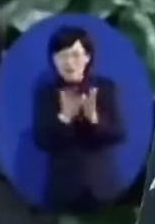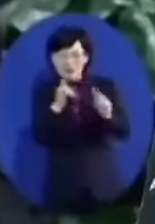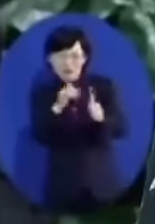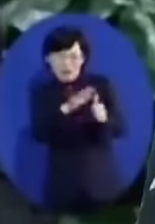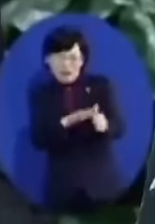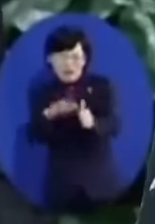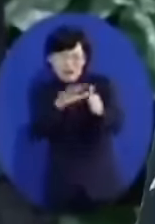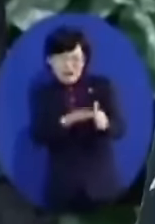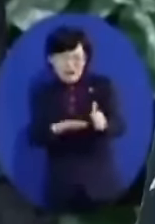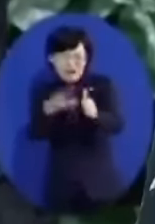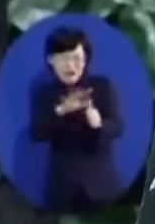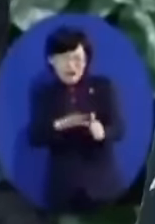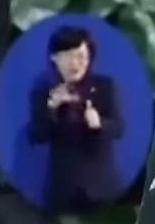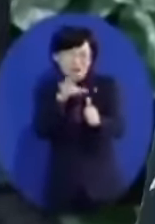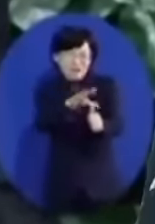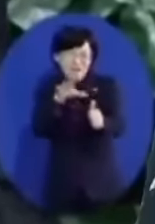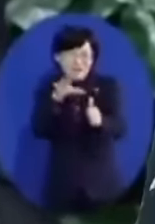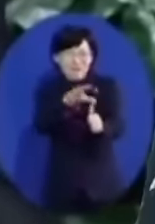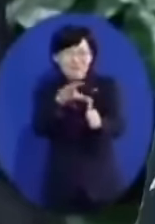따라다니면서 압력을 가하고